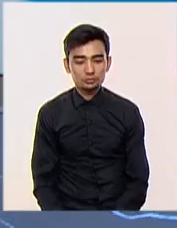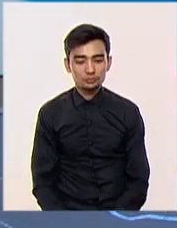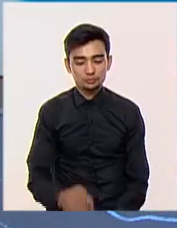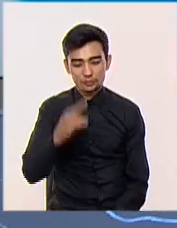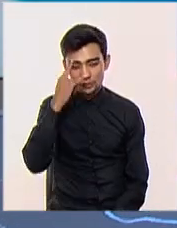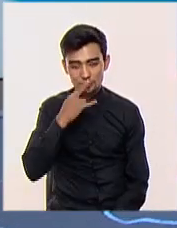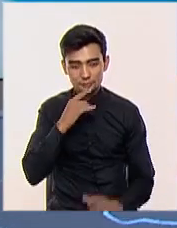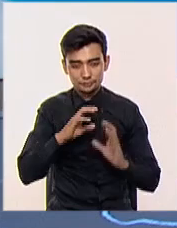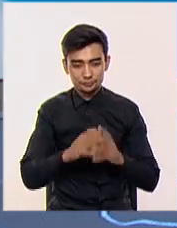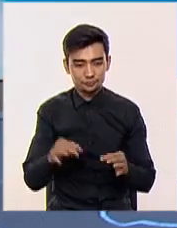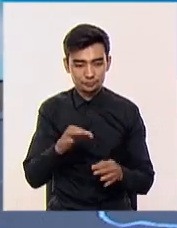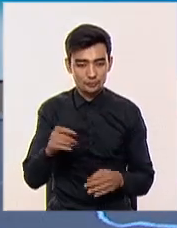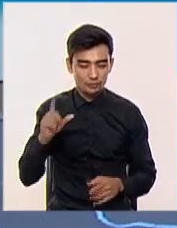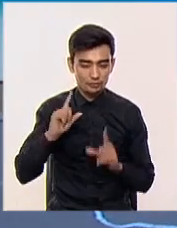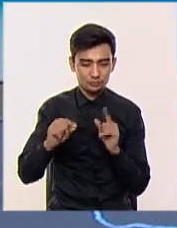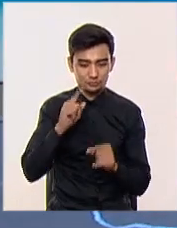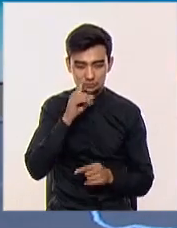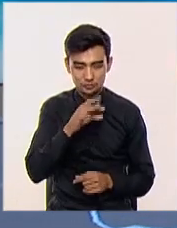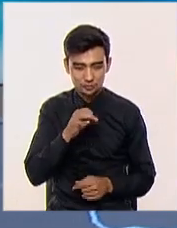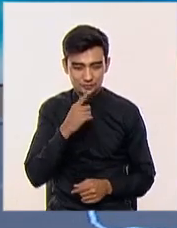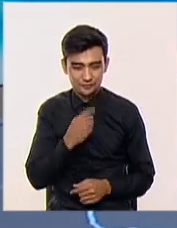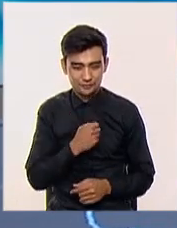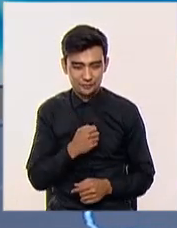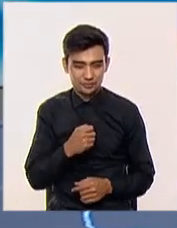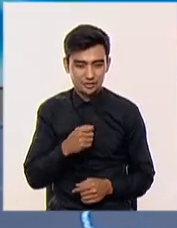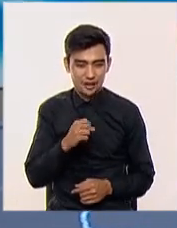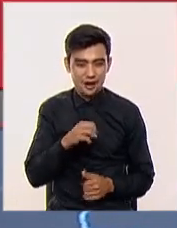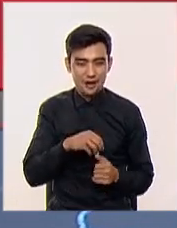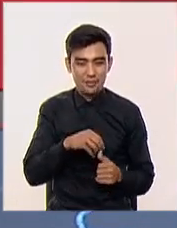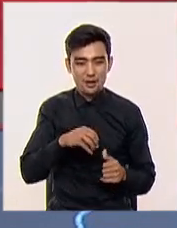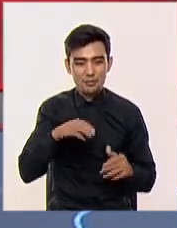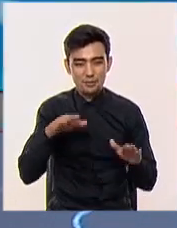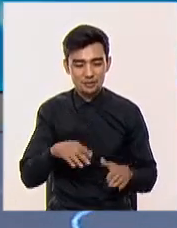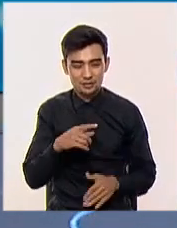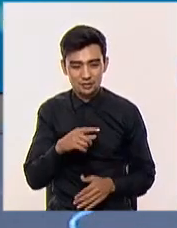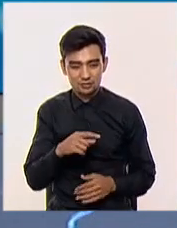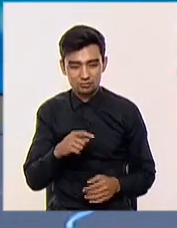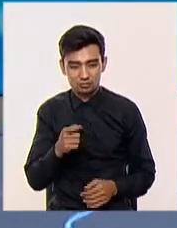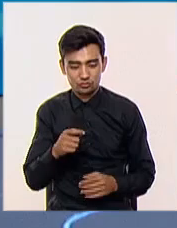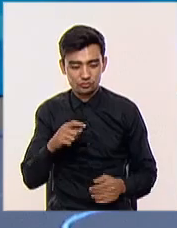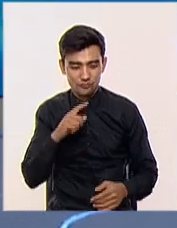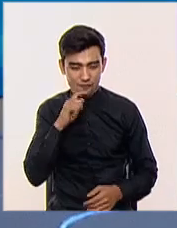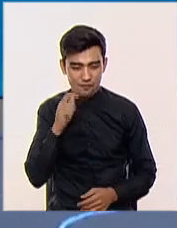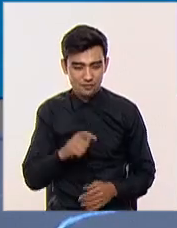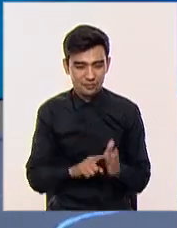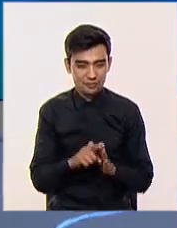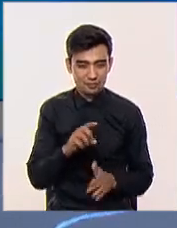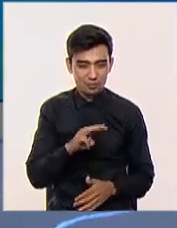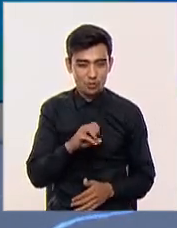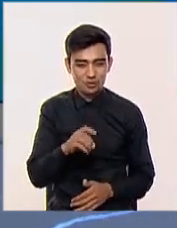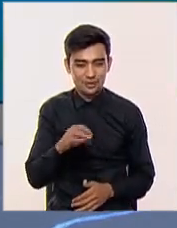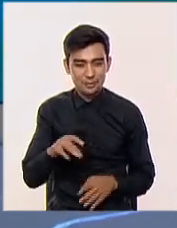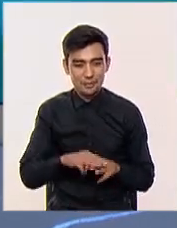Казахстанские миротворцы не поедут в зону вооруженного конфликта в Армении. Министр иностранных дел Мухтар Тлеуберды заверил,